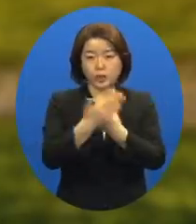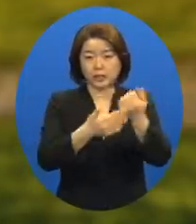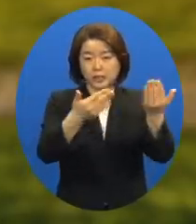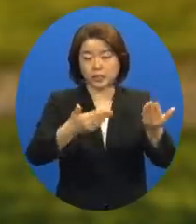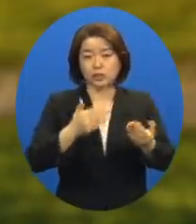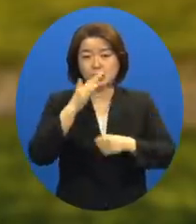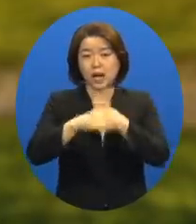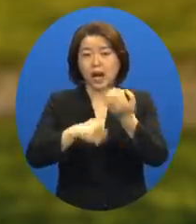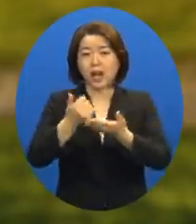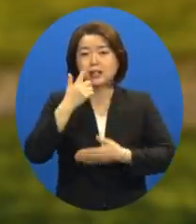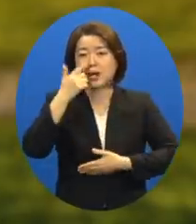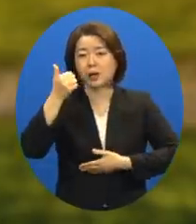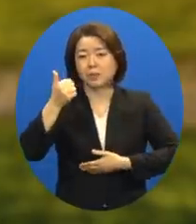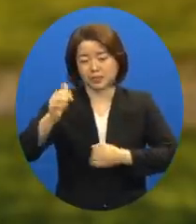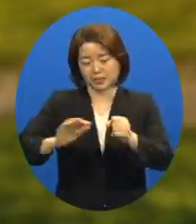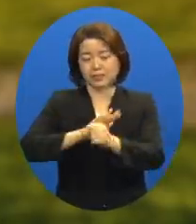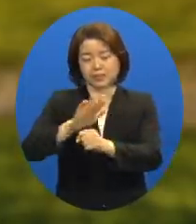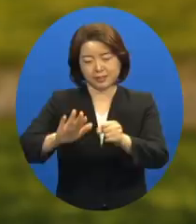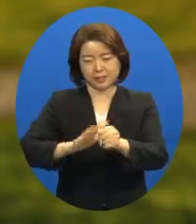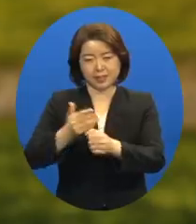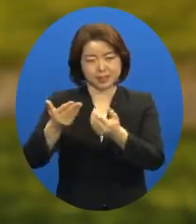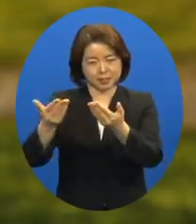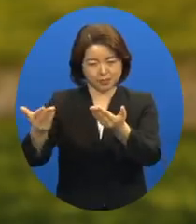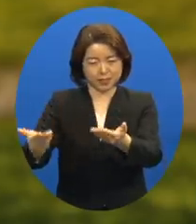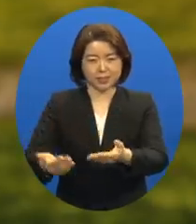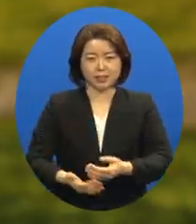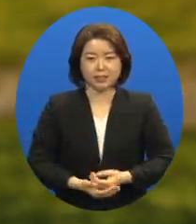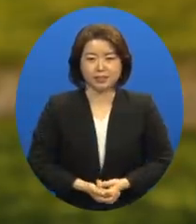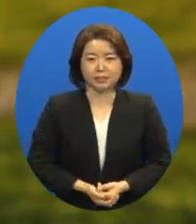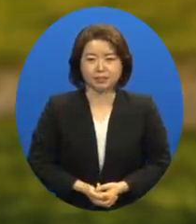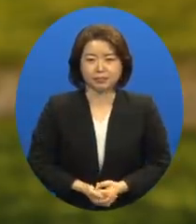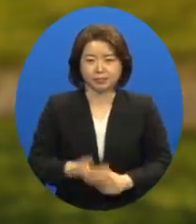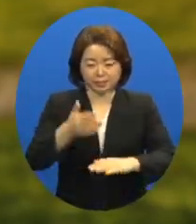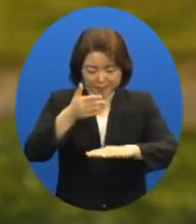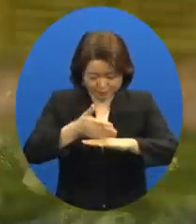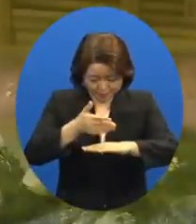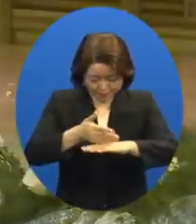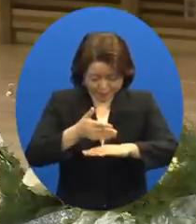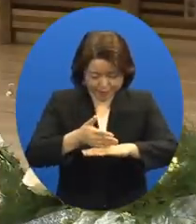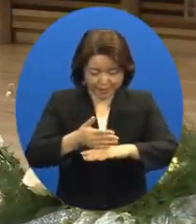주신 하나님 아버지를 사랑합니다. 감사합니다.